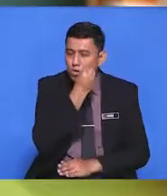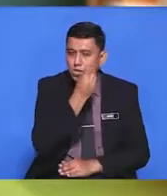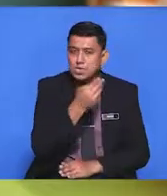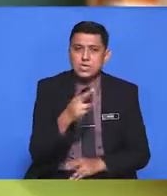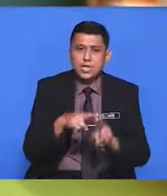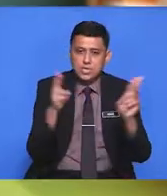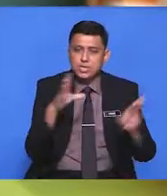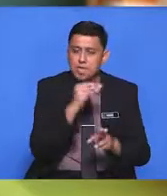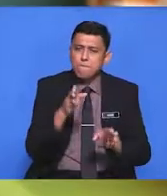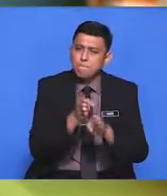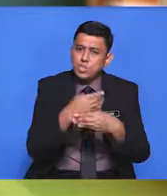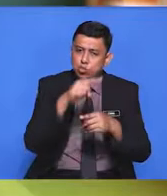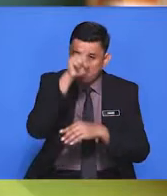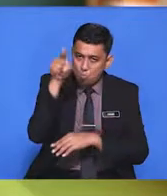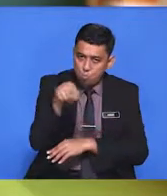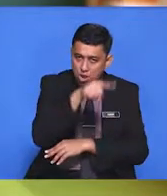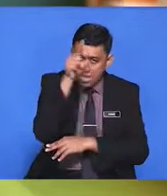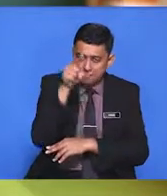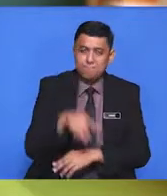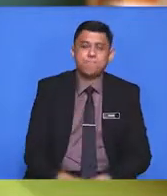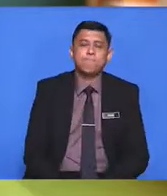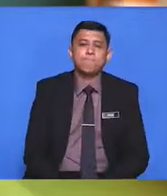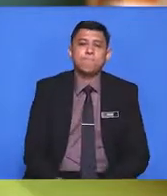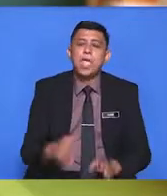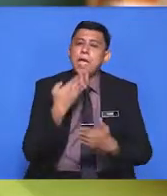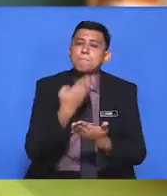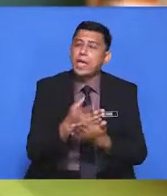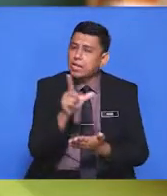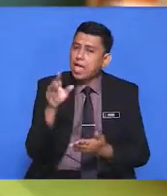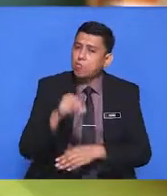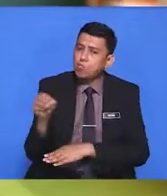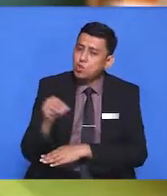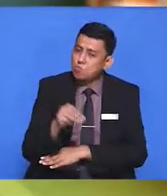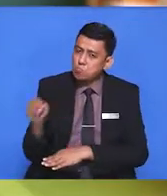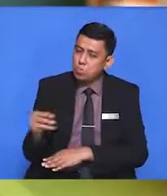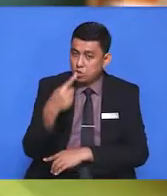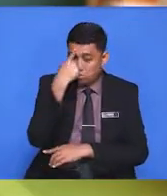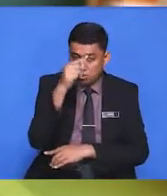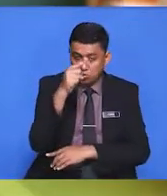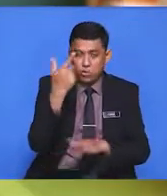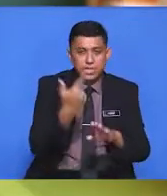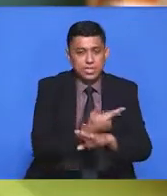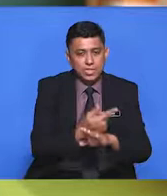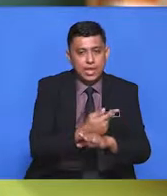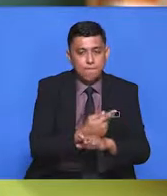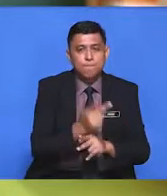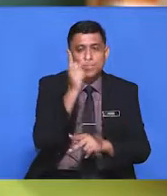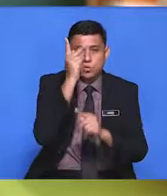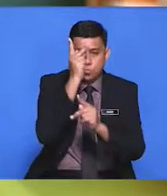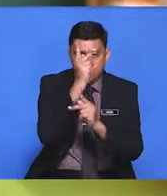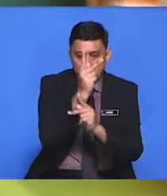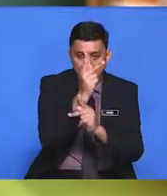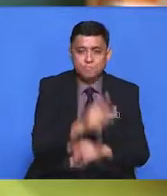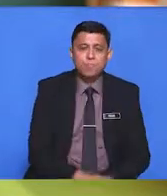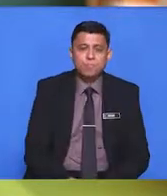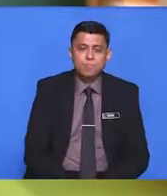Baiklah murid-murid. Untuk latihan pengukuhan, mari kita cuba jawab soalan yang cikgu sediakan.